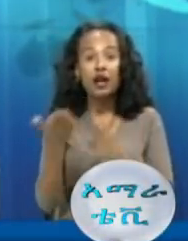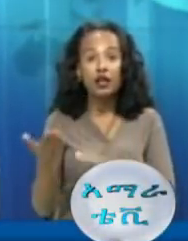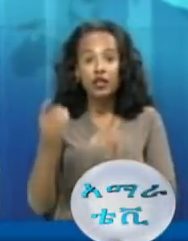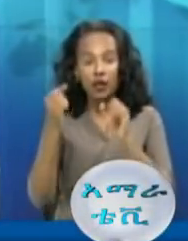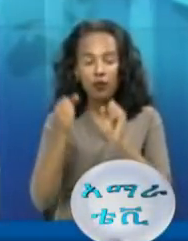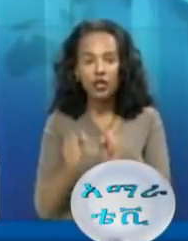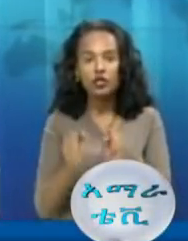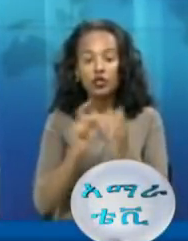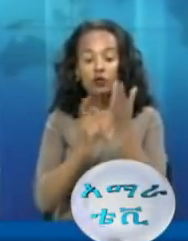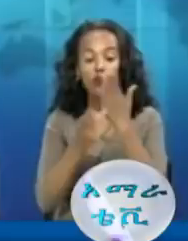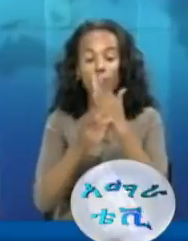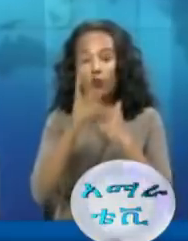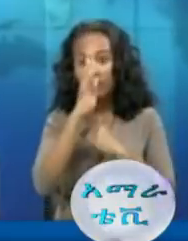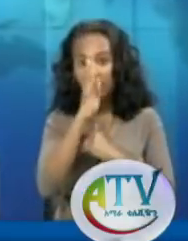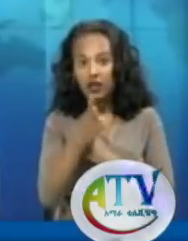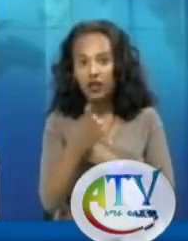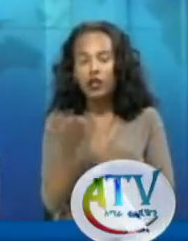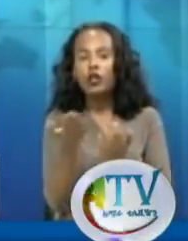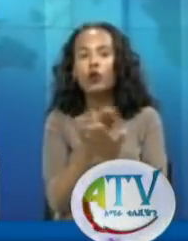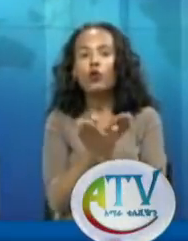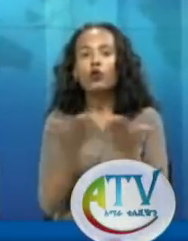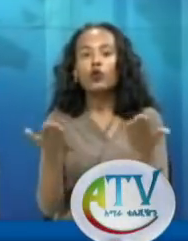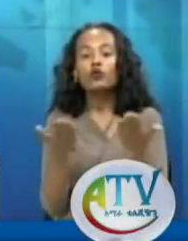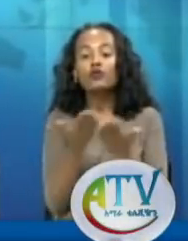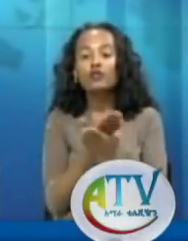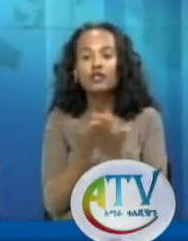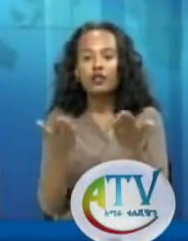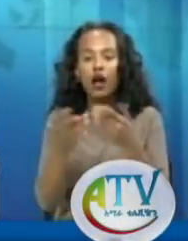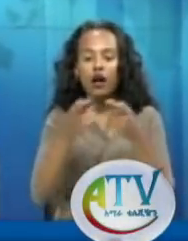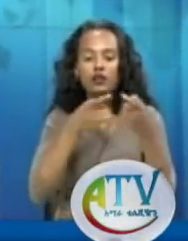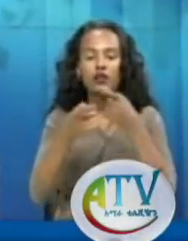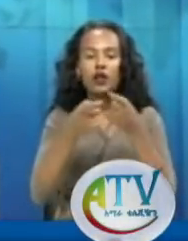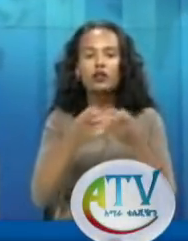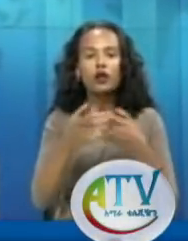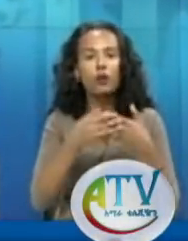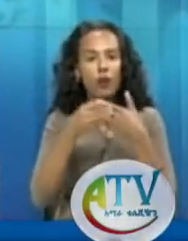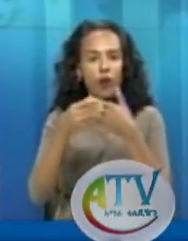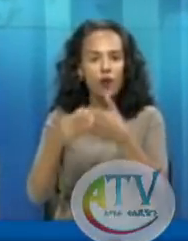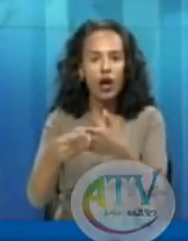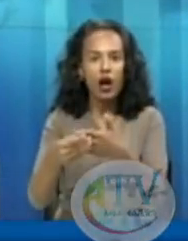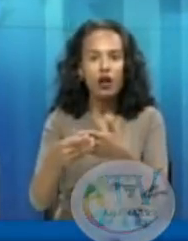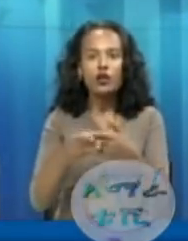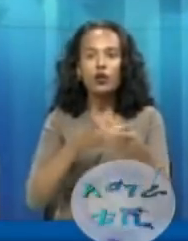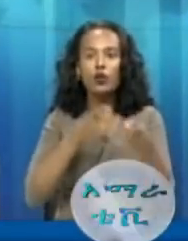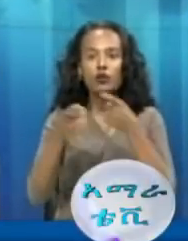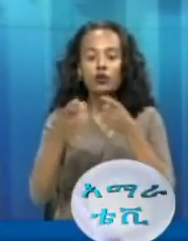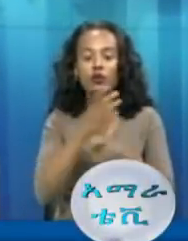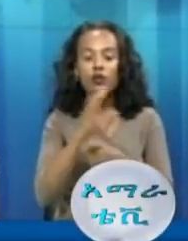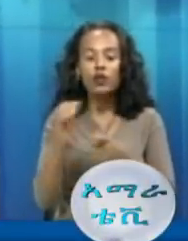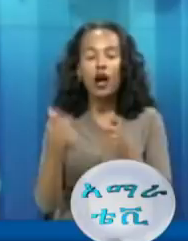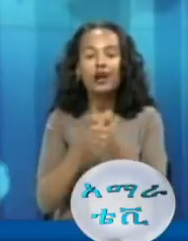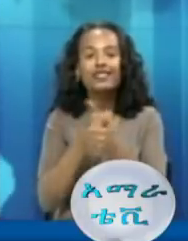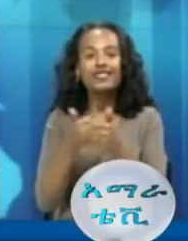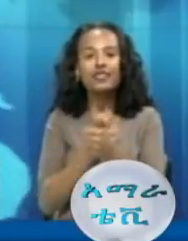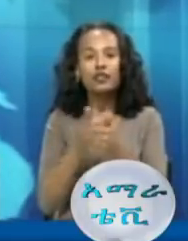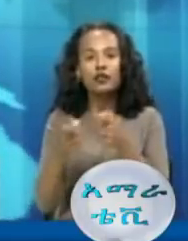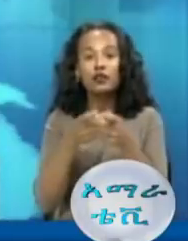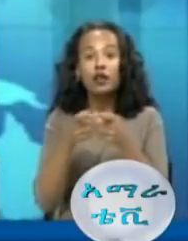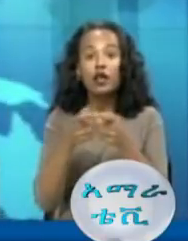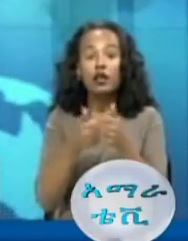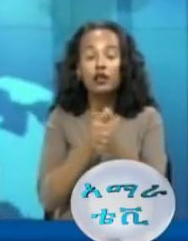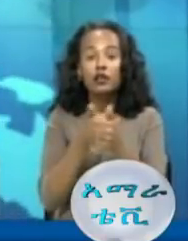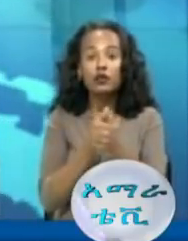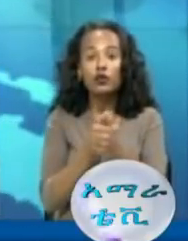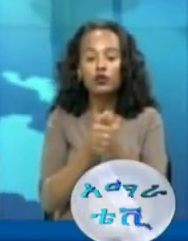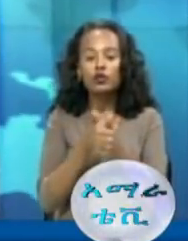አወቃቀር መፍጠር፣ የጉዳዮች ፍሰት አስተዳደር መምሪያ የቁጥጥርና የክትትል ክፍሎችን በየደረጃው